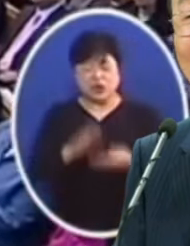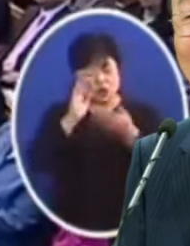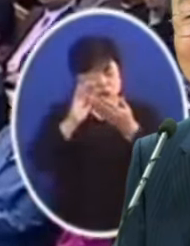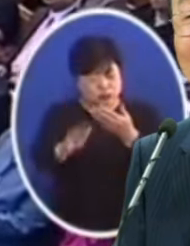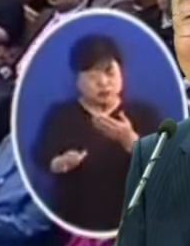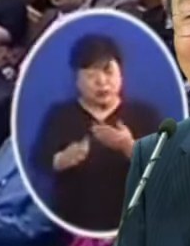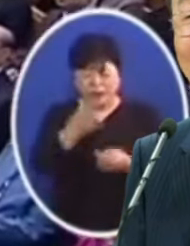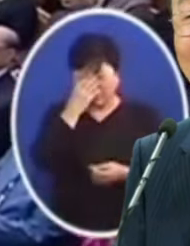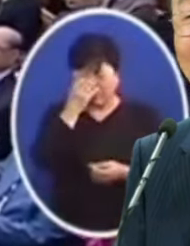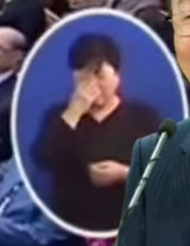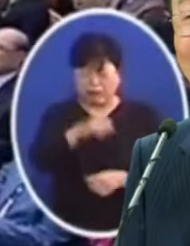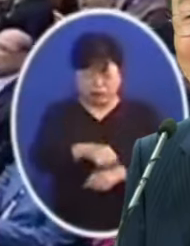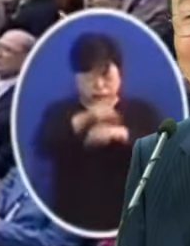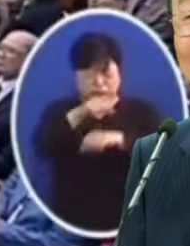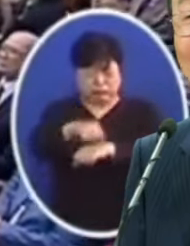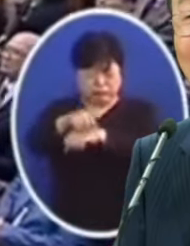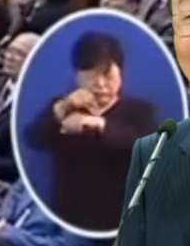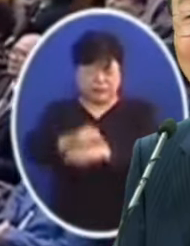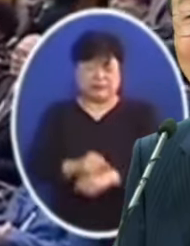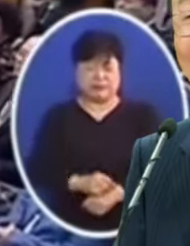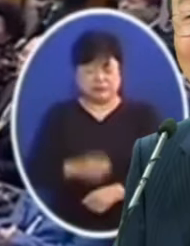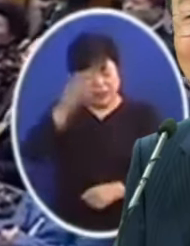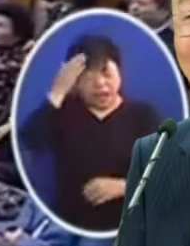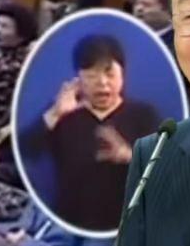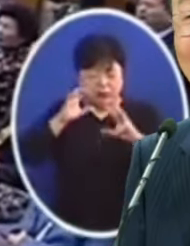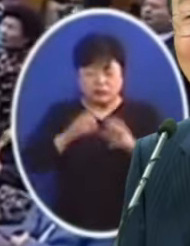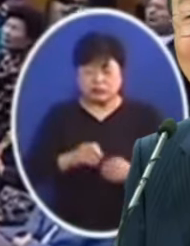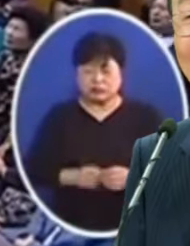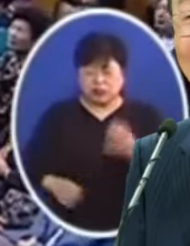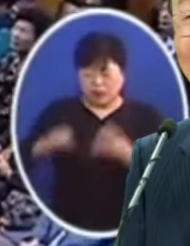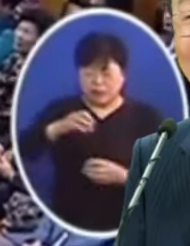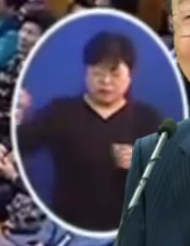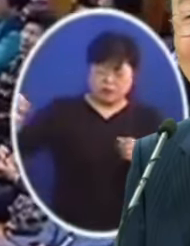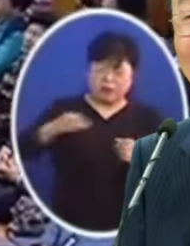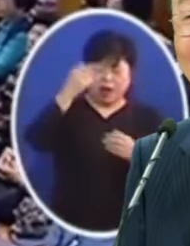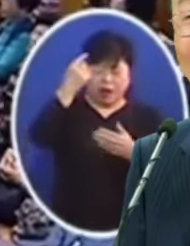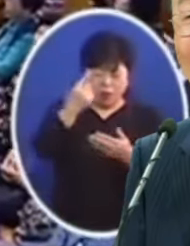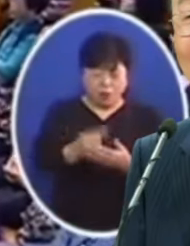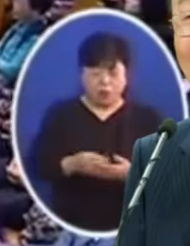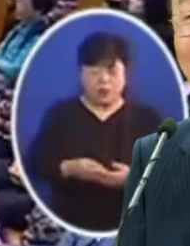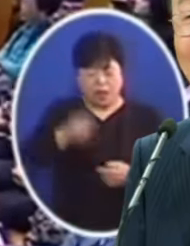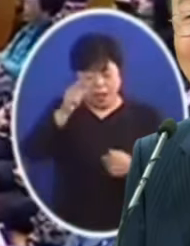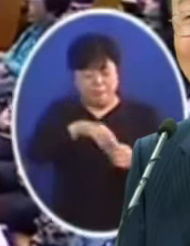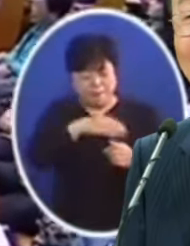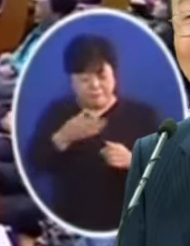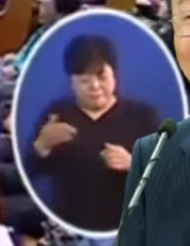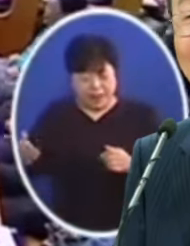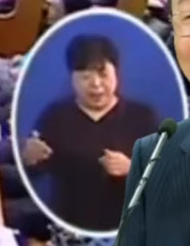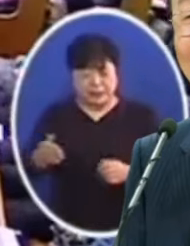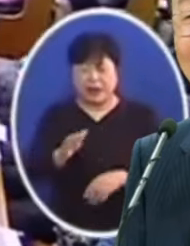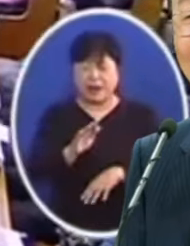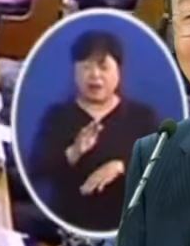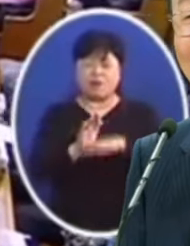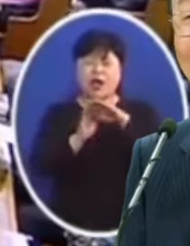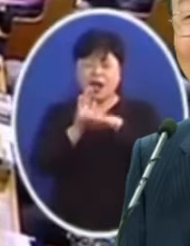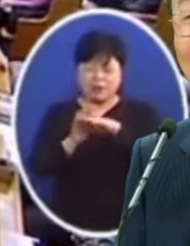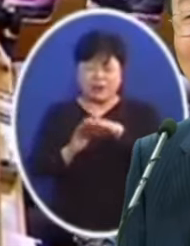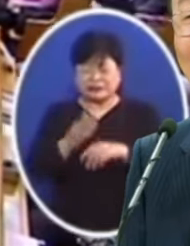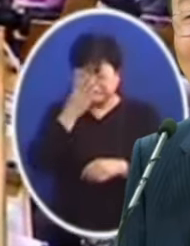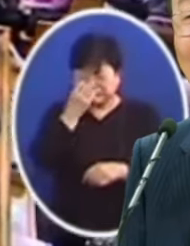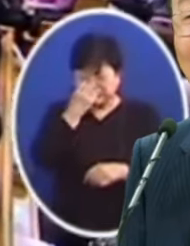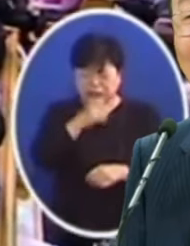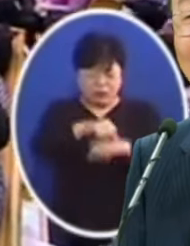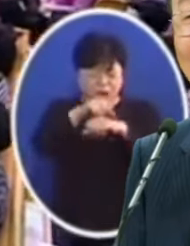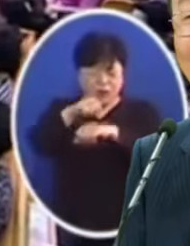쓰레기통으로 쌓였습니다. 우리나라도 태풍이 한 차례 몰아치고 난 이후 강이나 바닷가를 가득 메우고 있는 것은 쓰레기 때문인